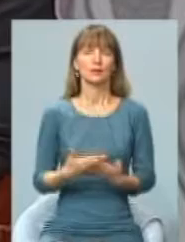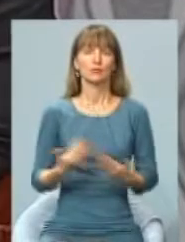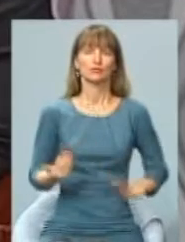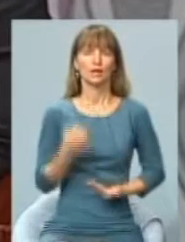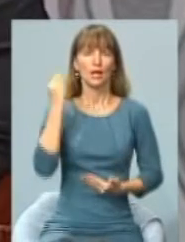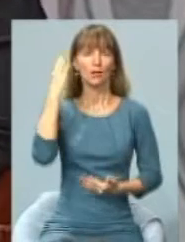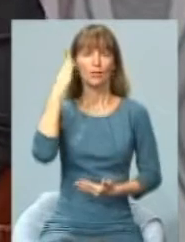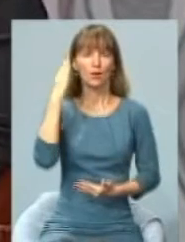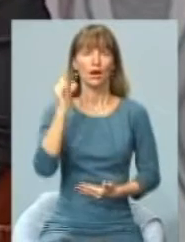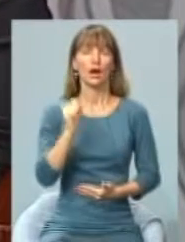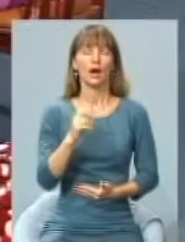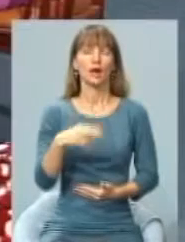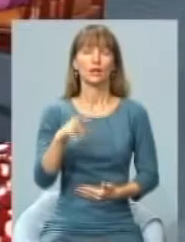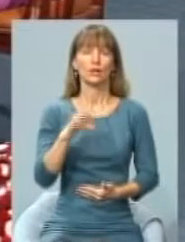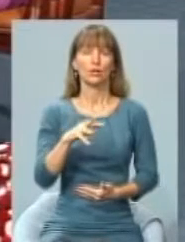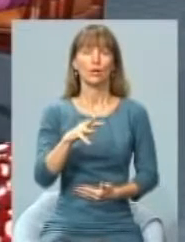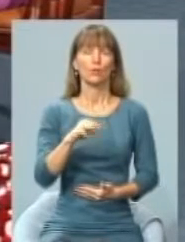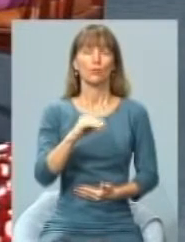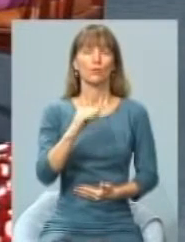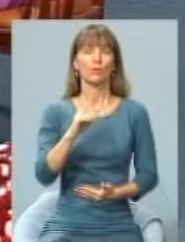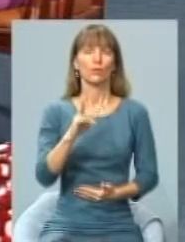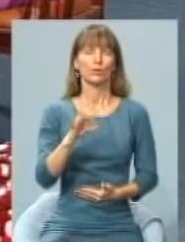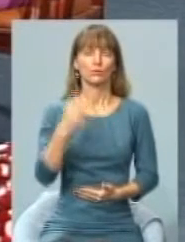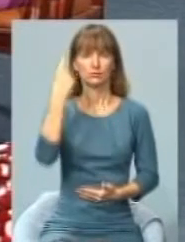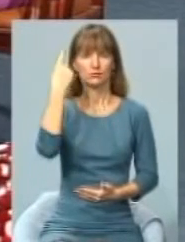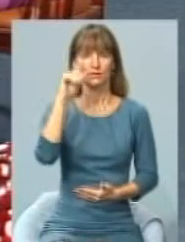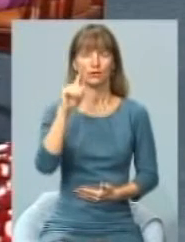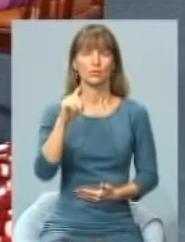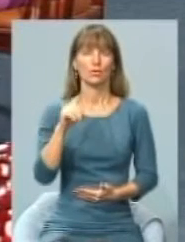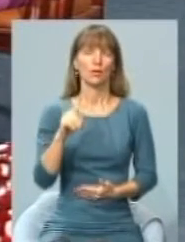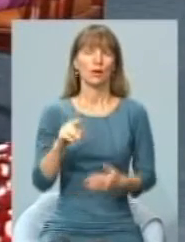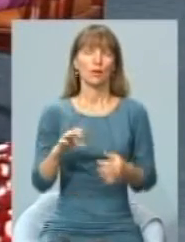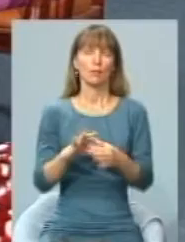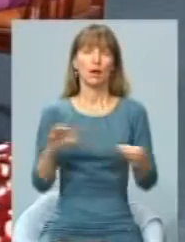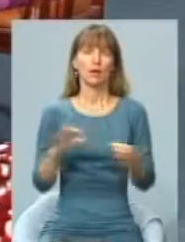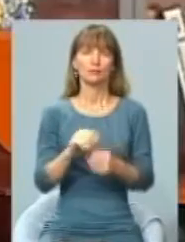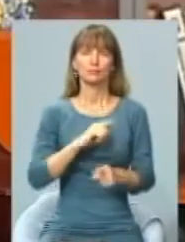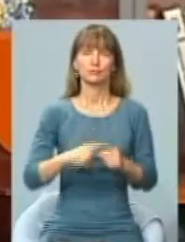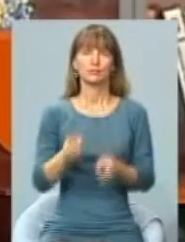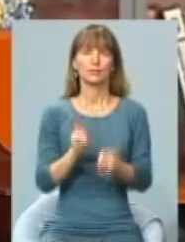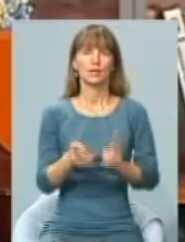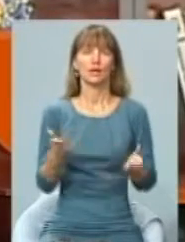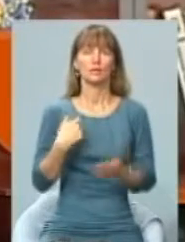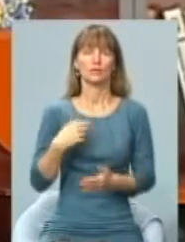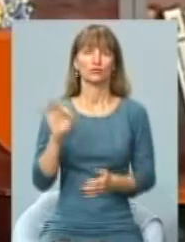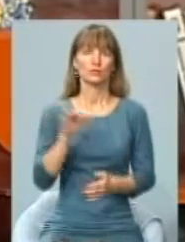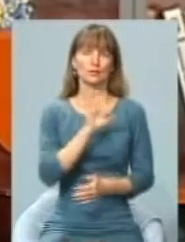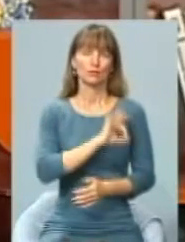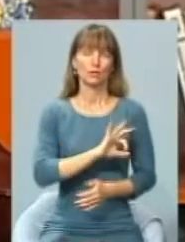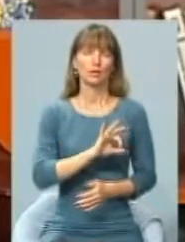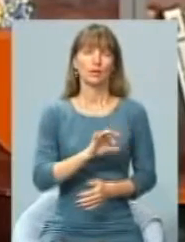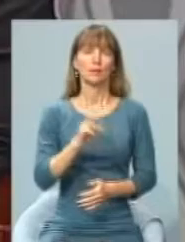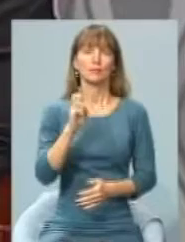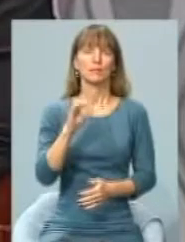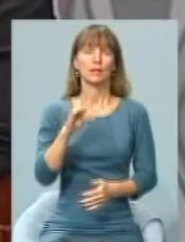житель Японії Андо Момофуку, він придумав локшину швидкого приготування, власне, якою ми постійно і користуємося. Ласло Біро з